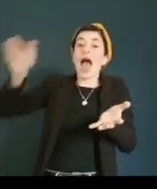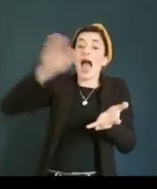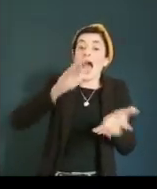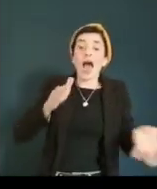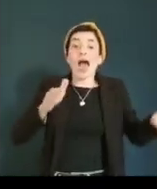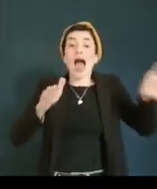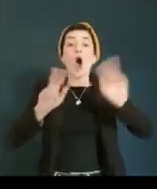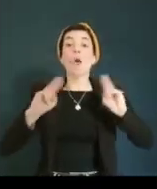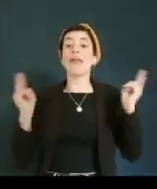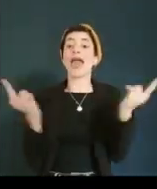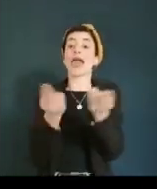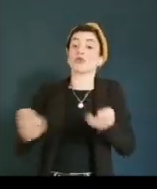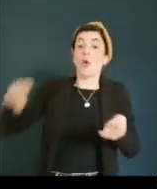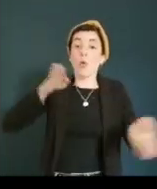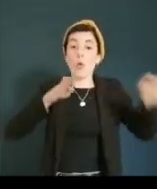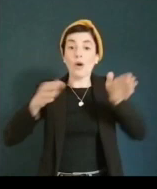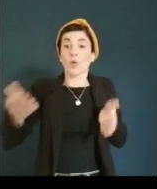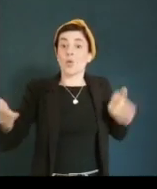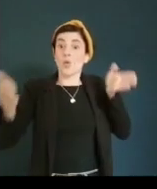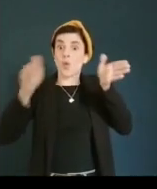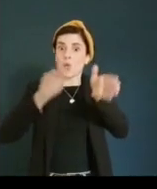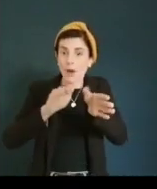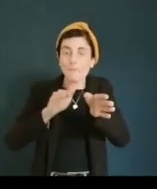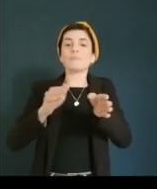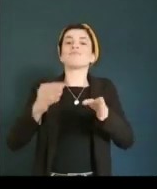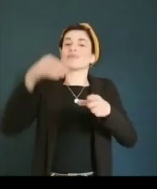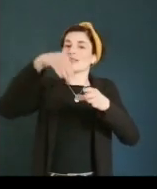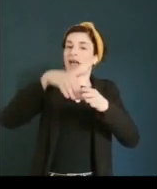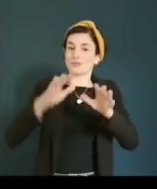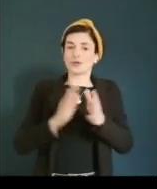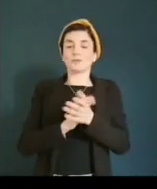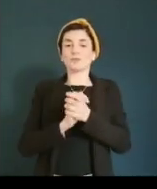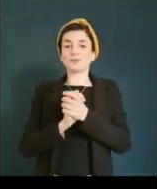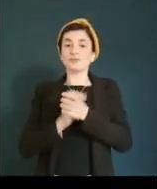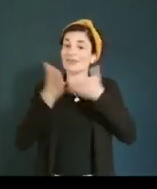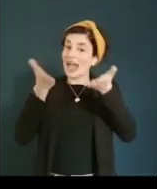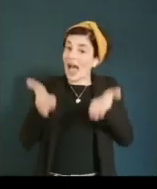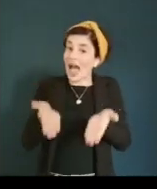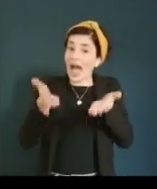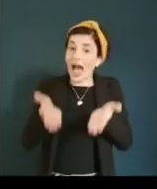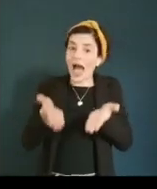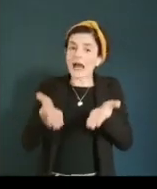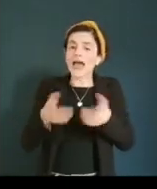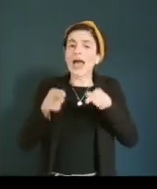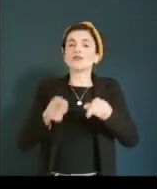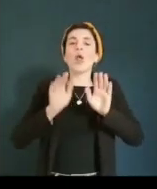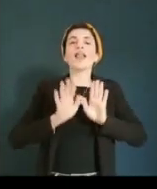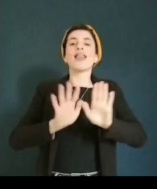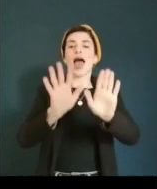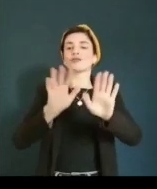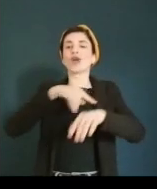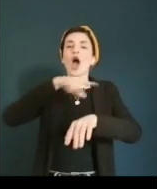completamente il tutto all'interno della mia coperta. Adesso me ne devo dimenticare per